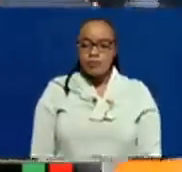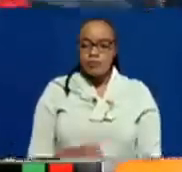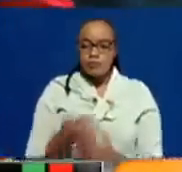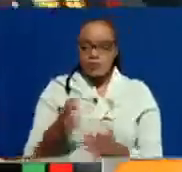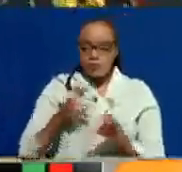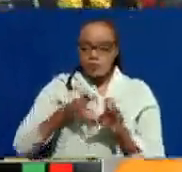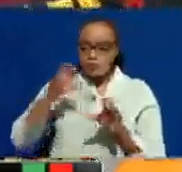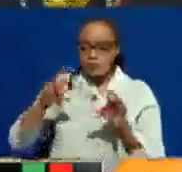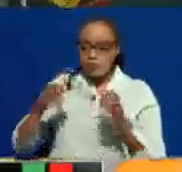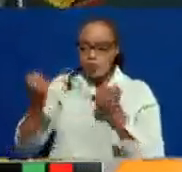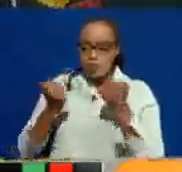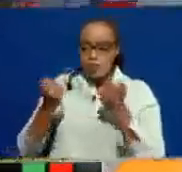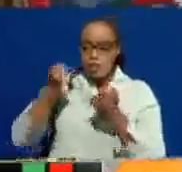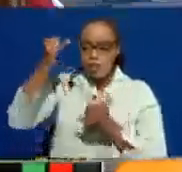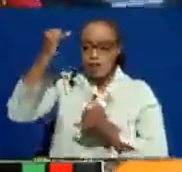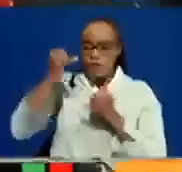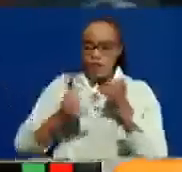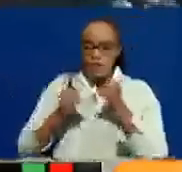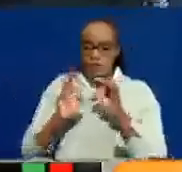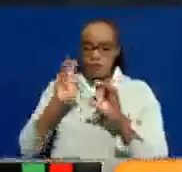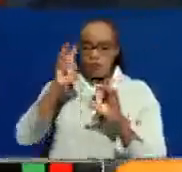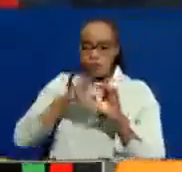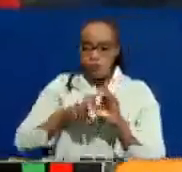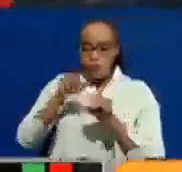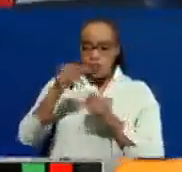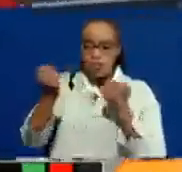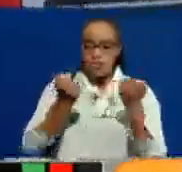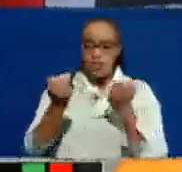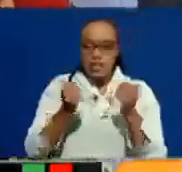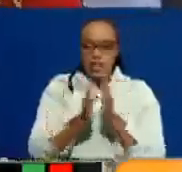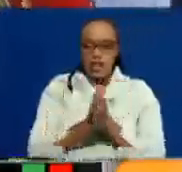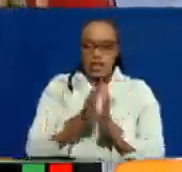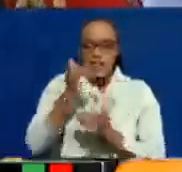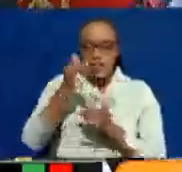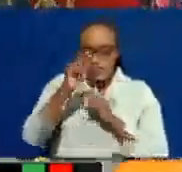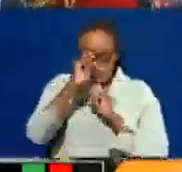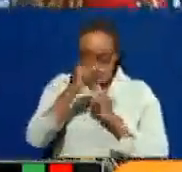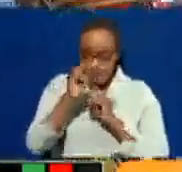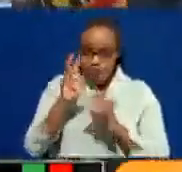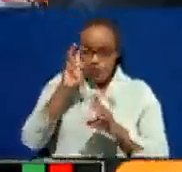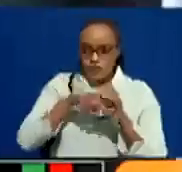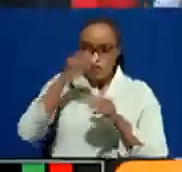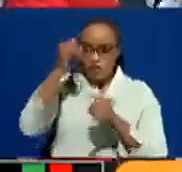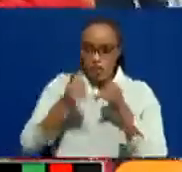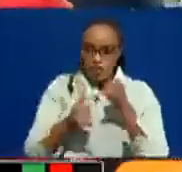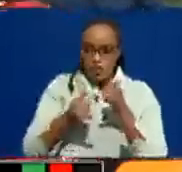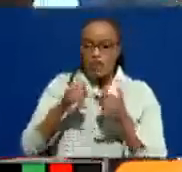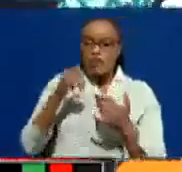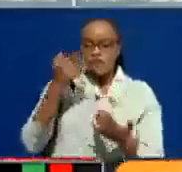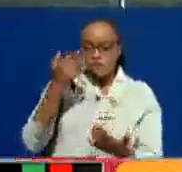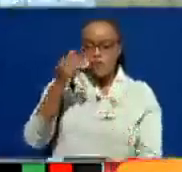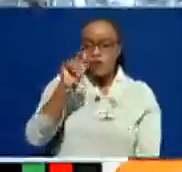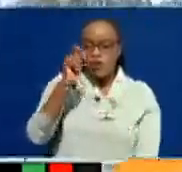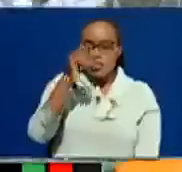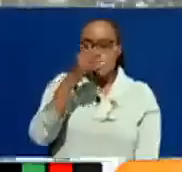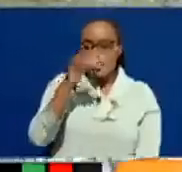Kushuka kwa gari hili ndio mwisho wa kupanda gari hili, na heshima ya kupanda gari hili ikiwa ya mwisho kwake Uhuru Kenyatta,